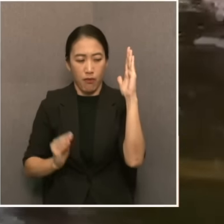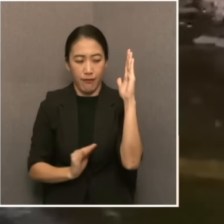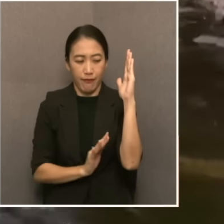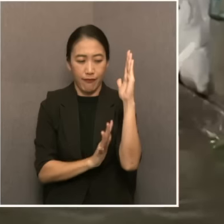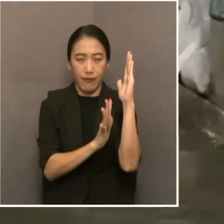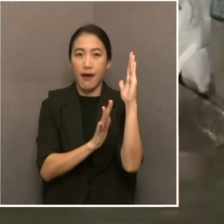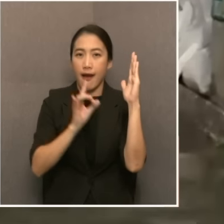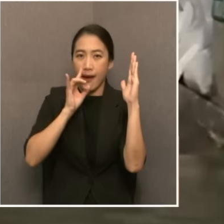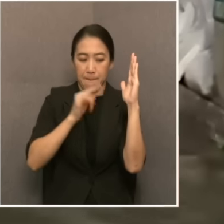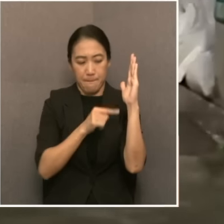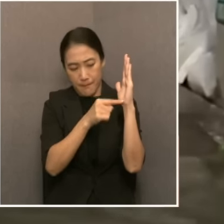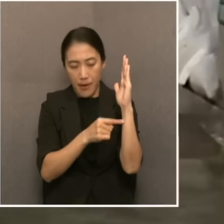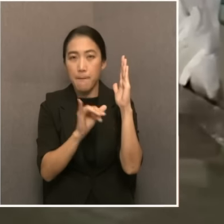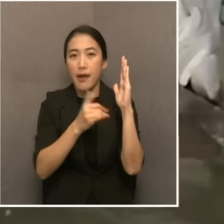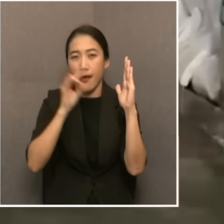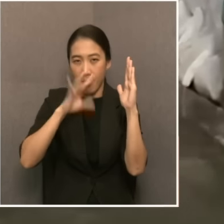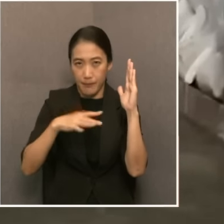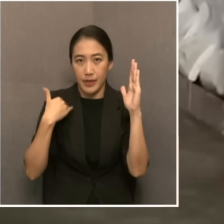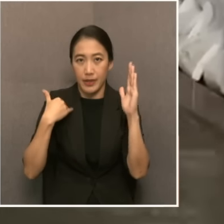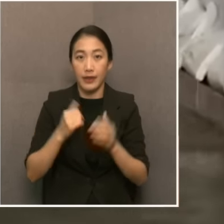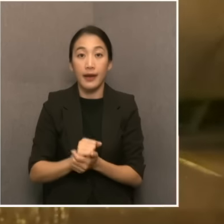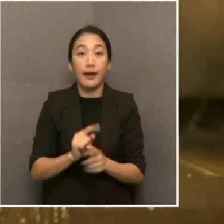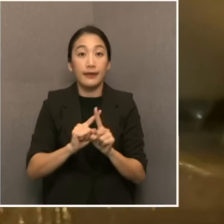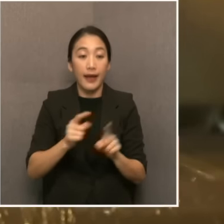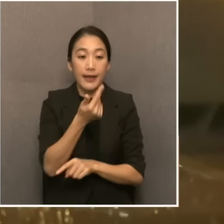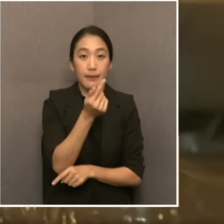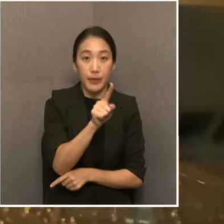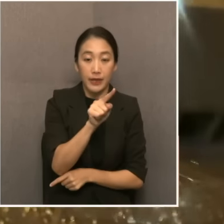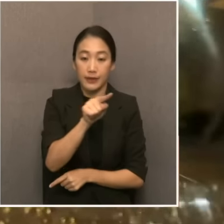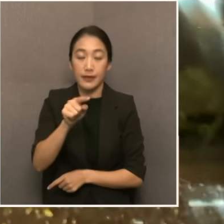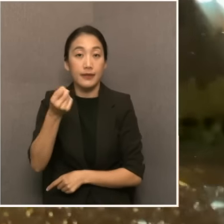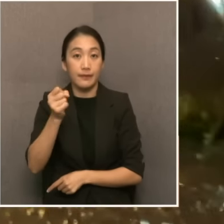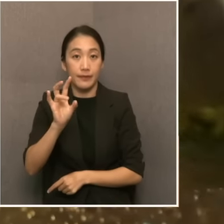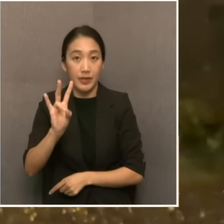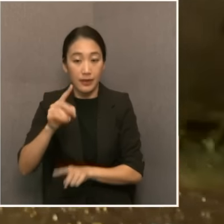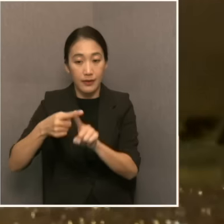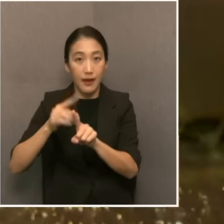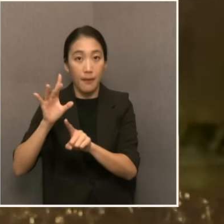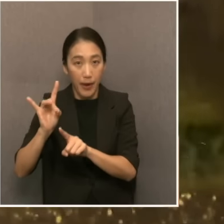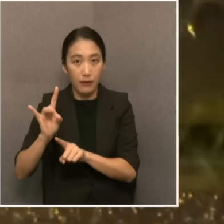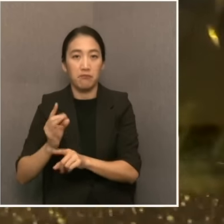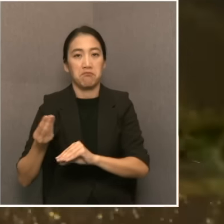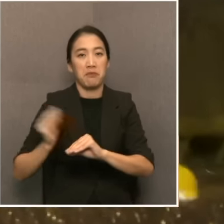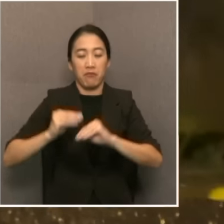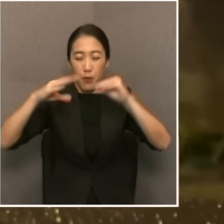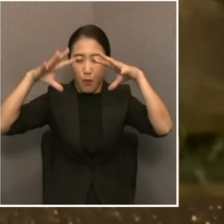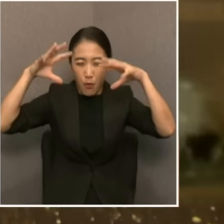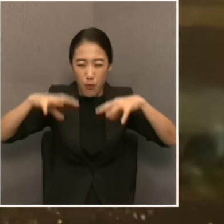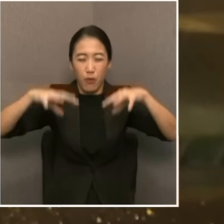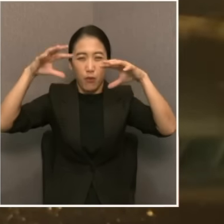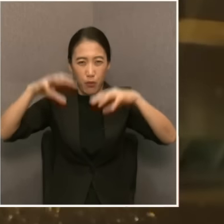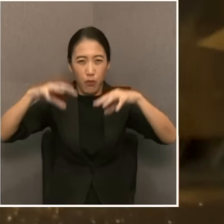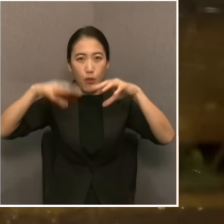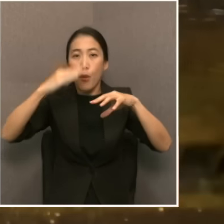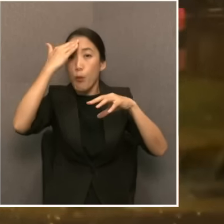ช่วงวันที่11ถึง17สิงหาคมฝนอาจจะเพิ่มขึ้นบ้างค่ะเพราะมรสุมเริ่มมีกำลังแรงขึ้นแต่การ